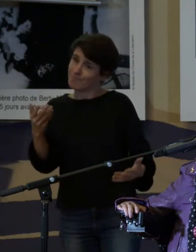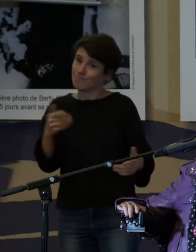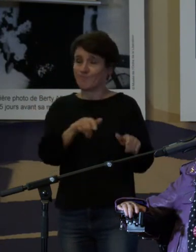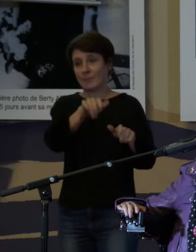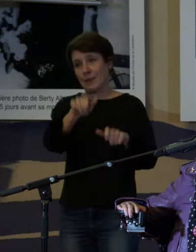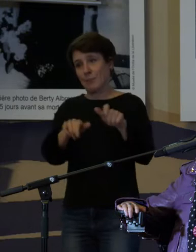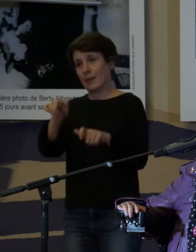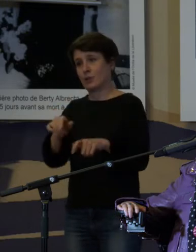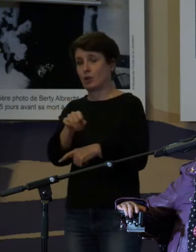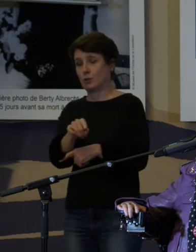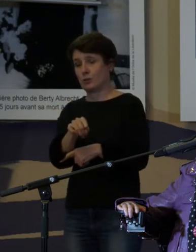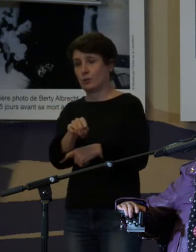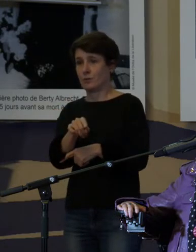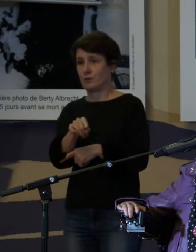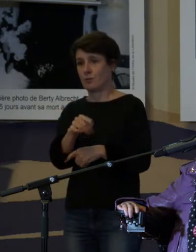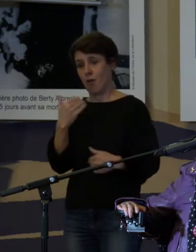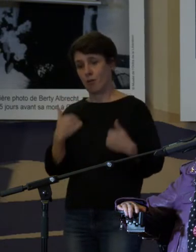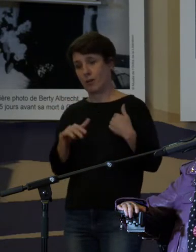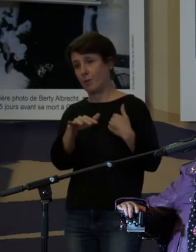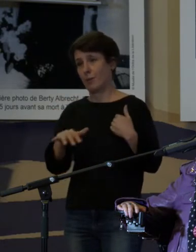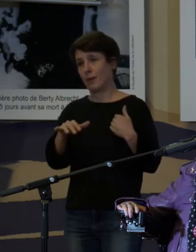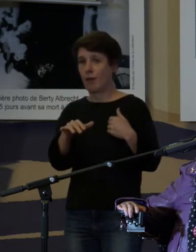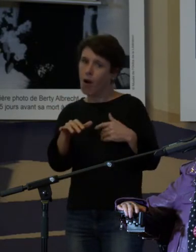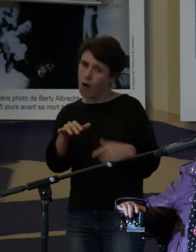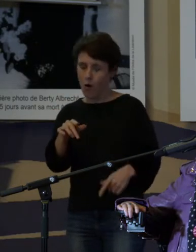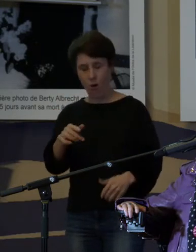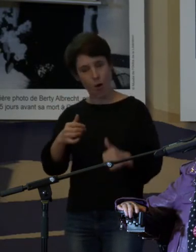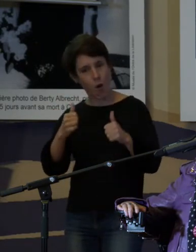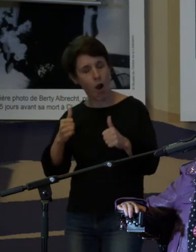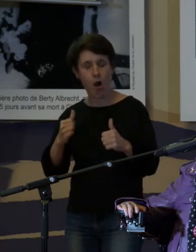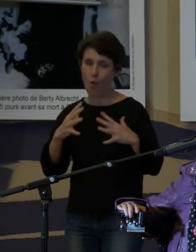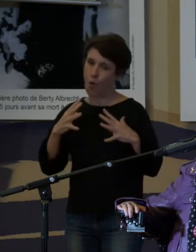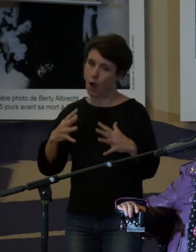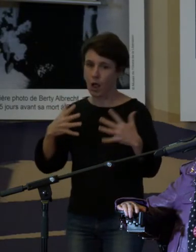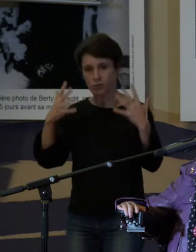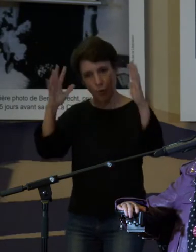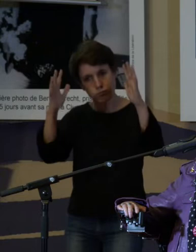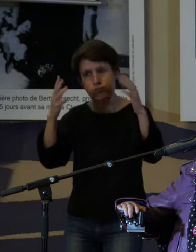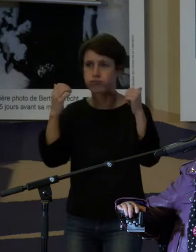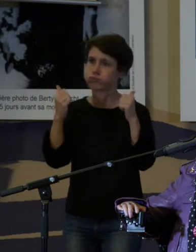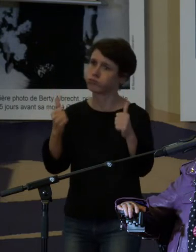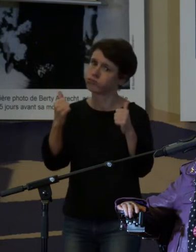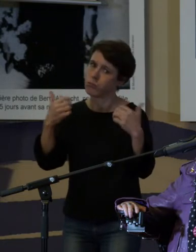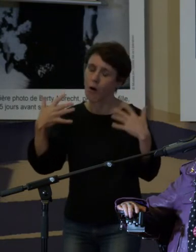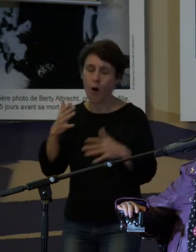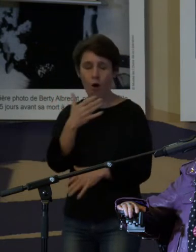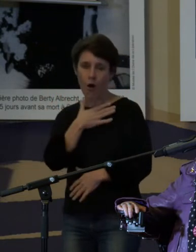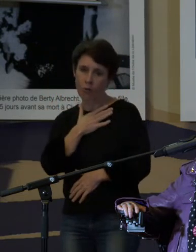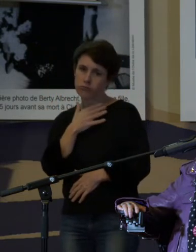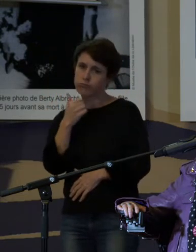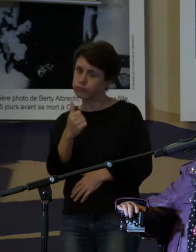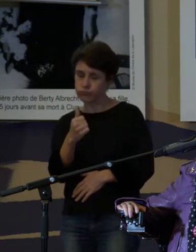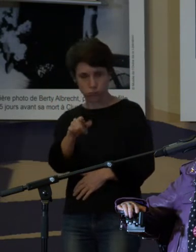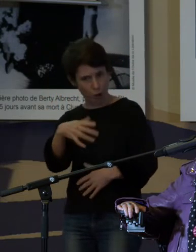sont des exemples de vertu, voyez, des modèles moraux, des sources